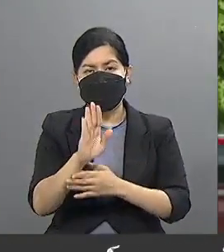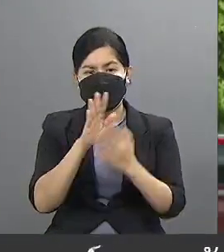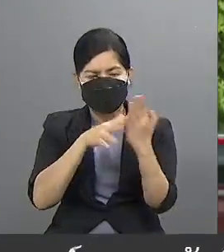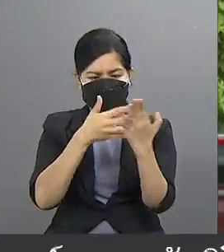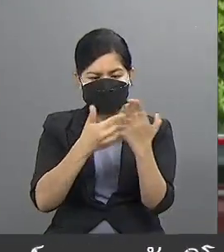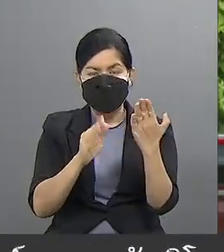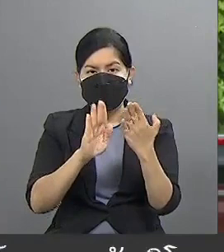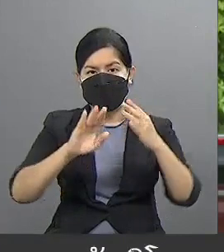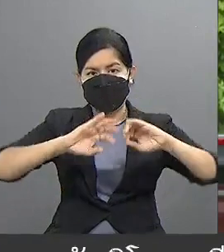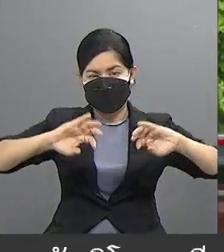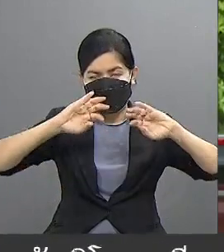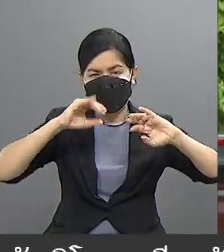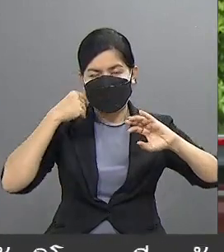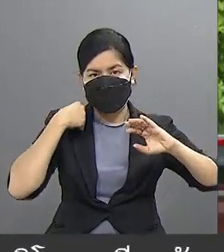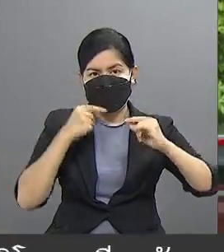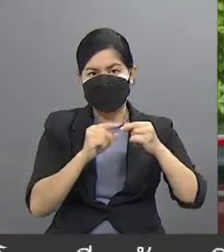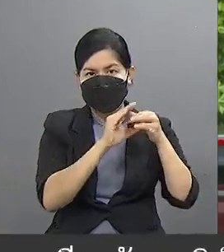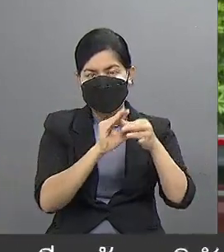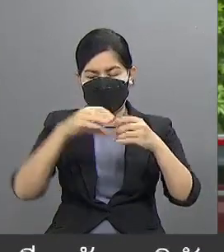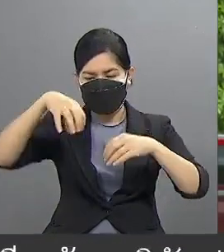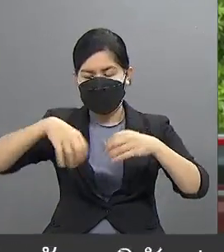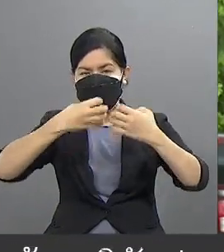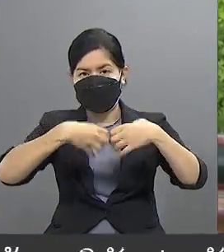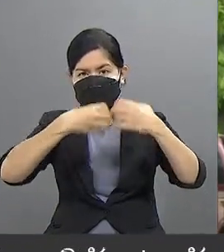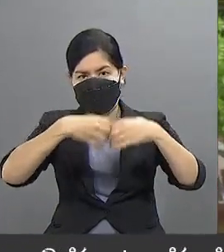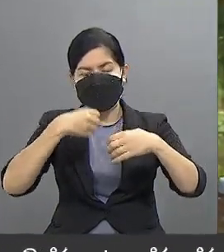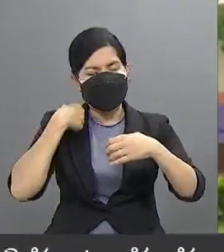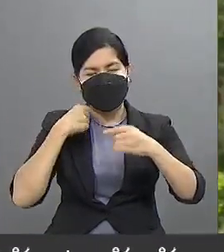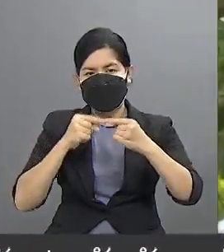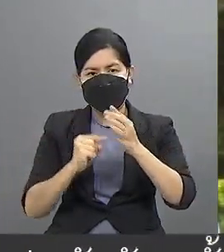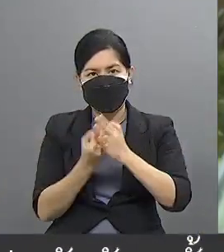เป็นต้นทางการแพร่เชื้อที่ยังไม่มีความชัดเจนในขณะนี